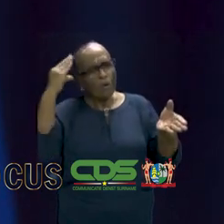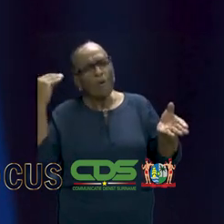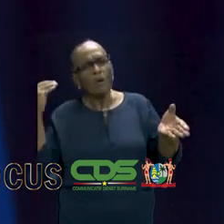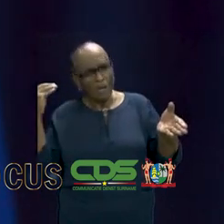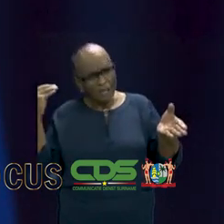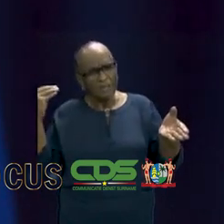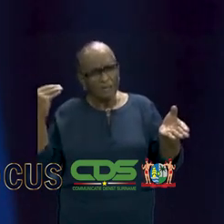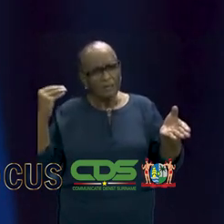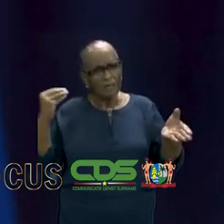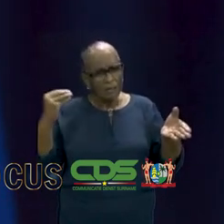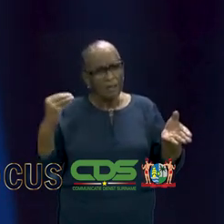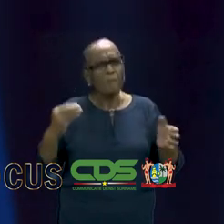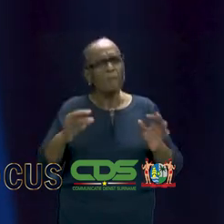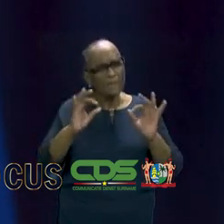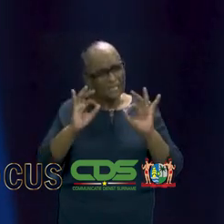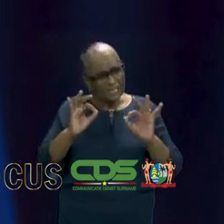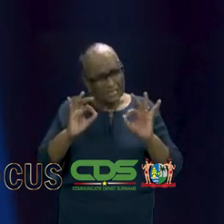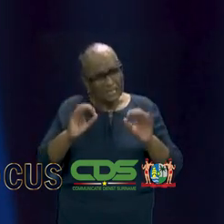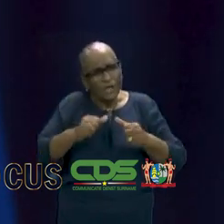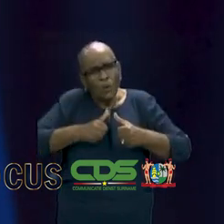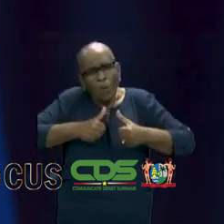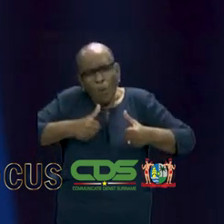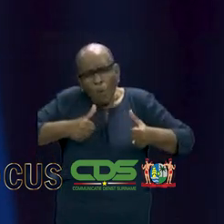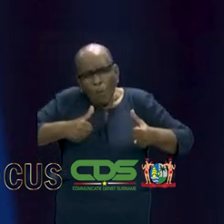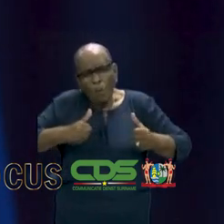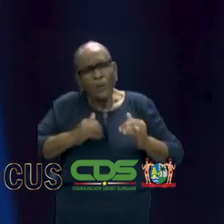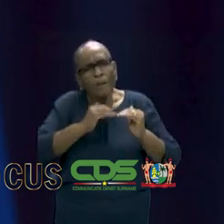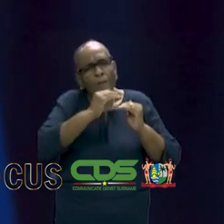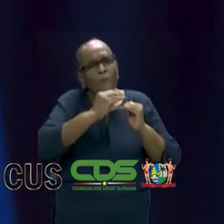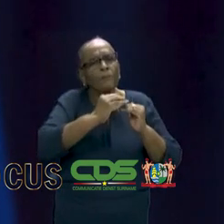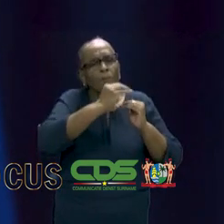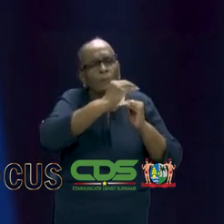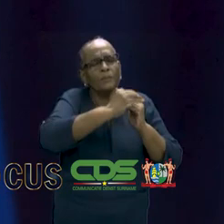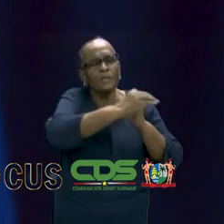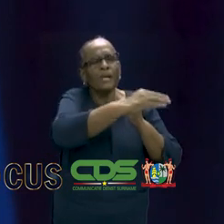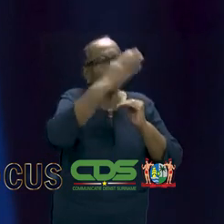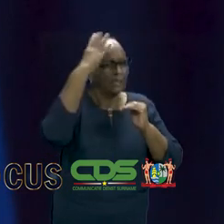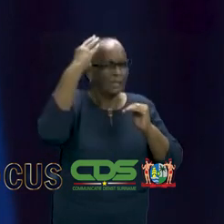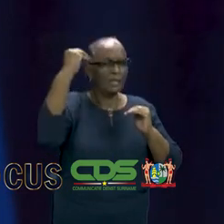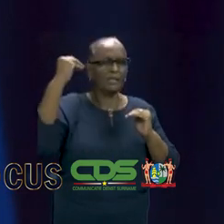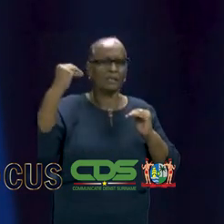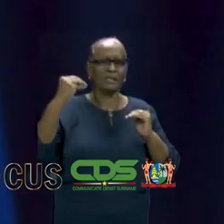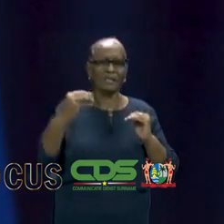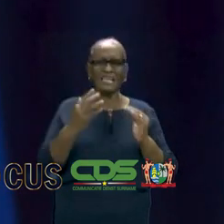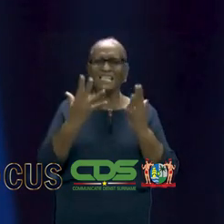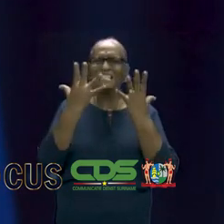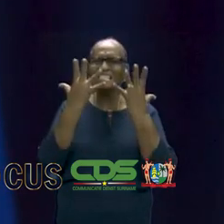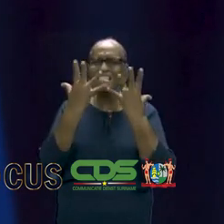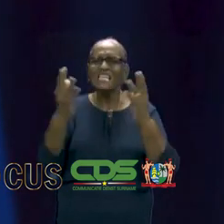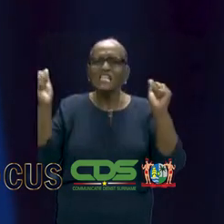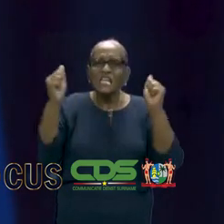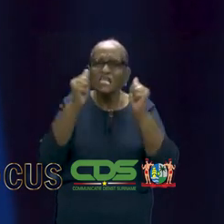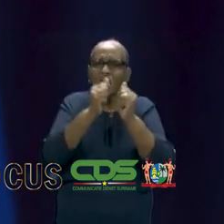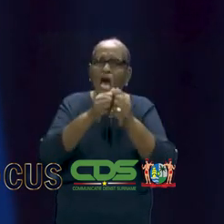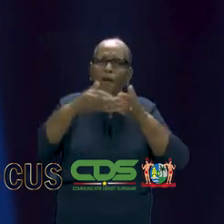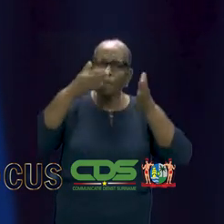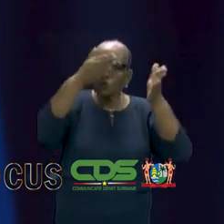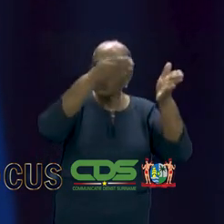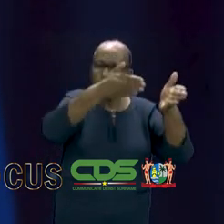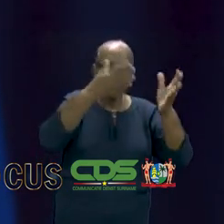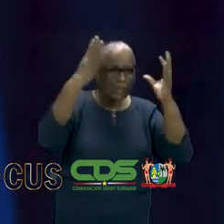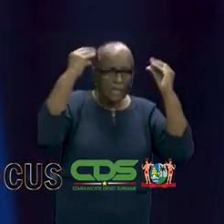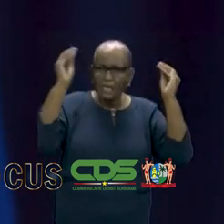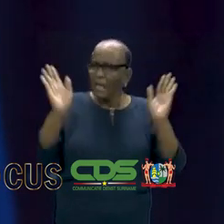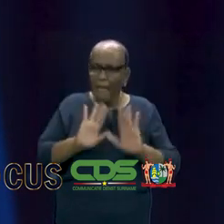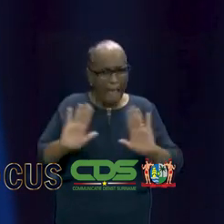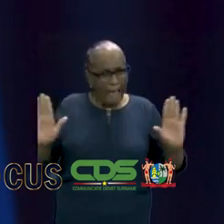een zeer holistische benadering, om iets dat 10 jaar lang stil lag, 10 jaar lang